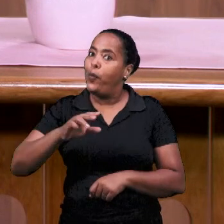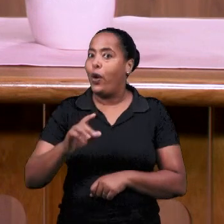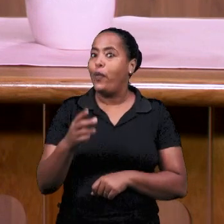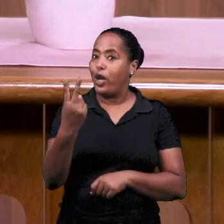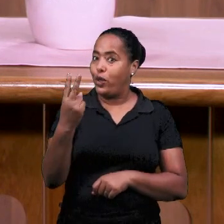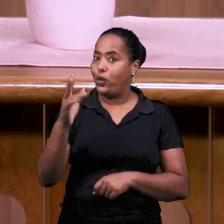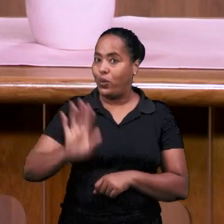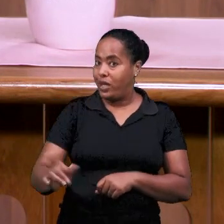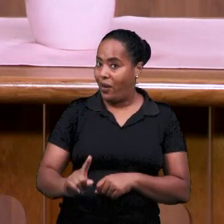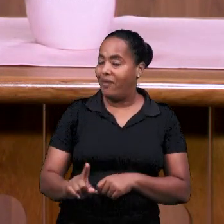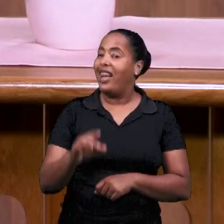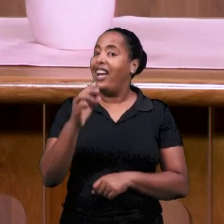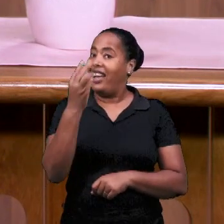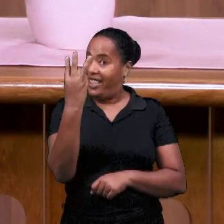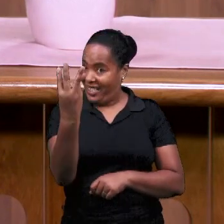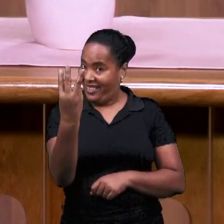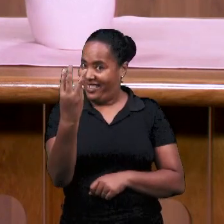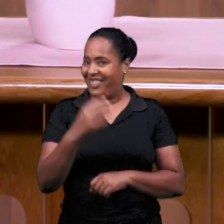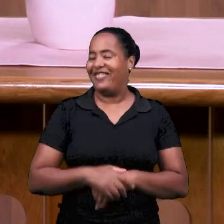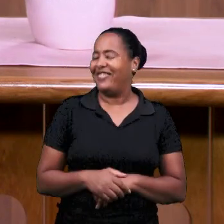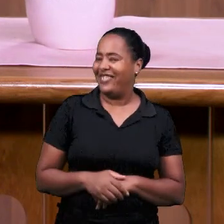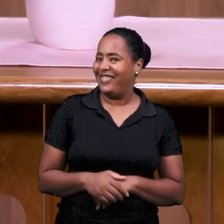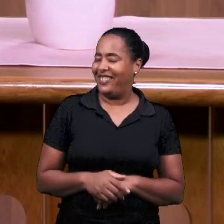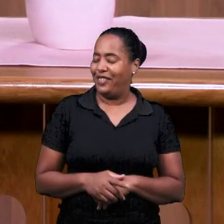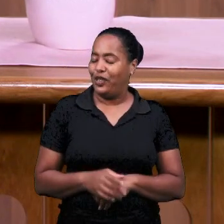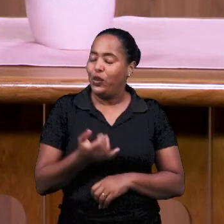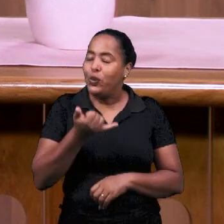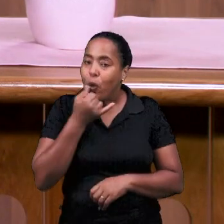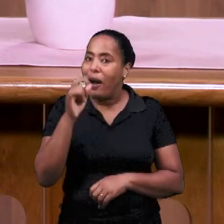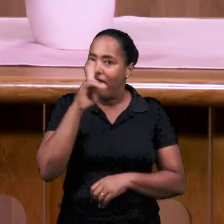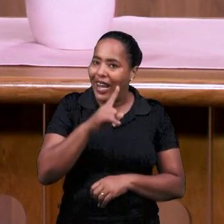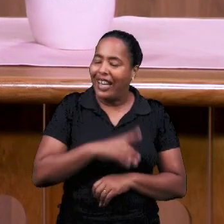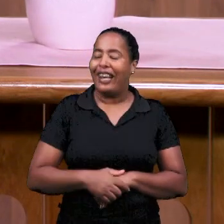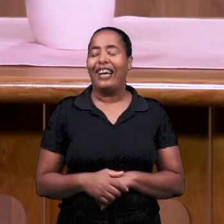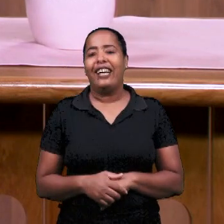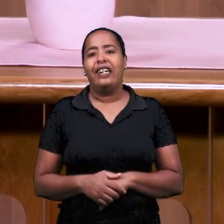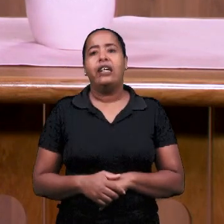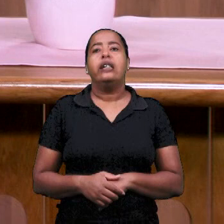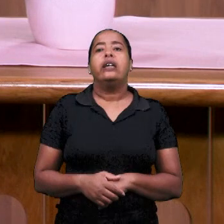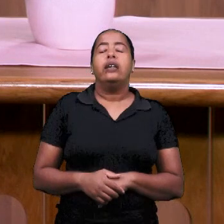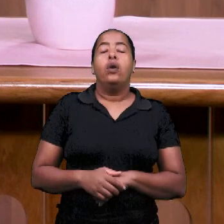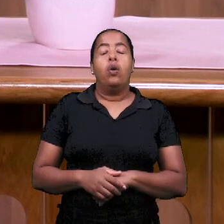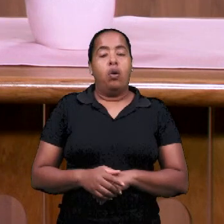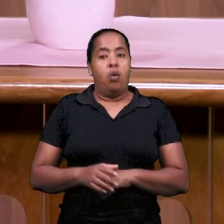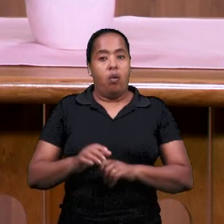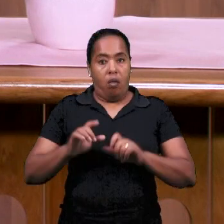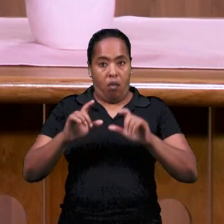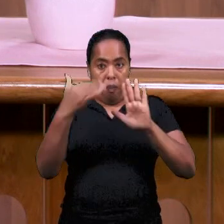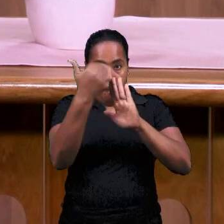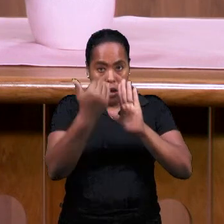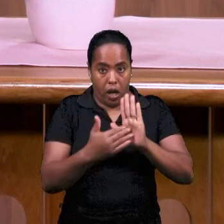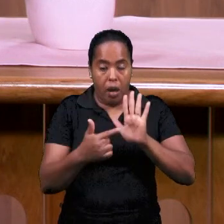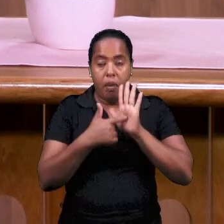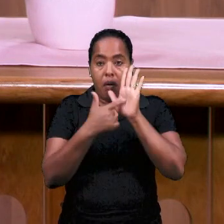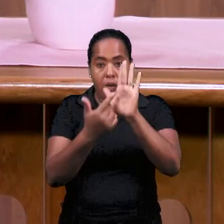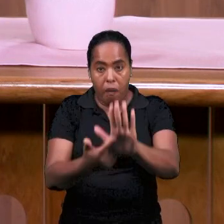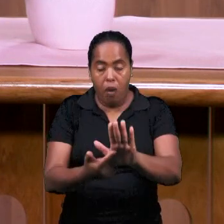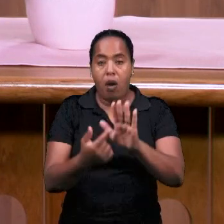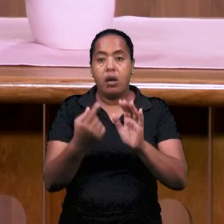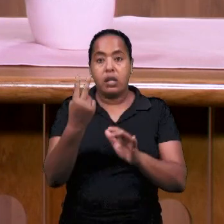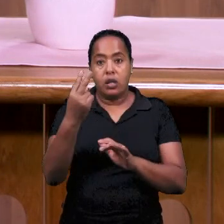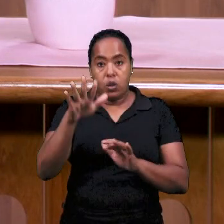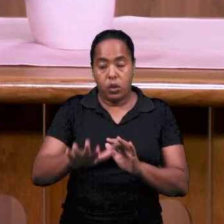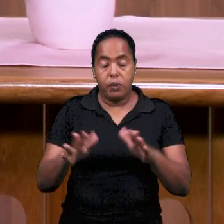à 14h, mais à 15h. Pardon, le programme d'habitude c'est à 14h, mais il sera